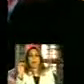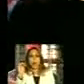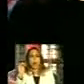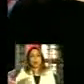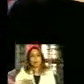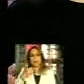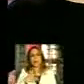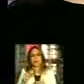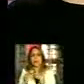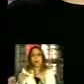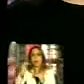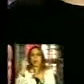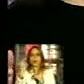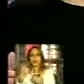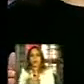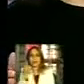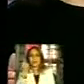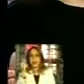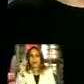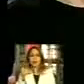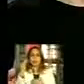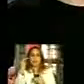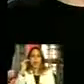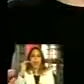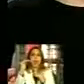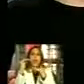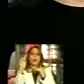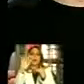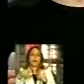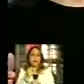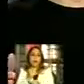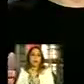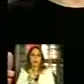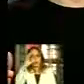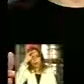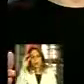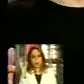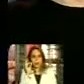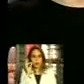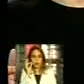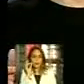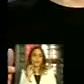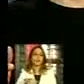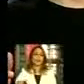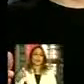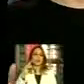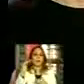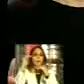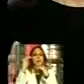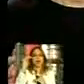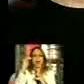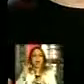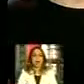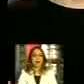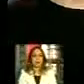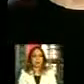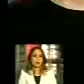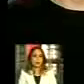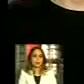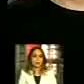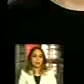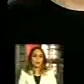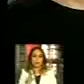להעלות לעצמו את השכר, יצטרך להעלות גם את השכר של העובדות והעובדים שכפופות וכפופים לו, לגמרי